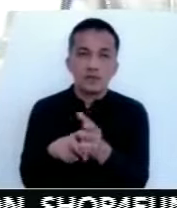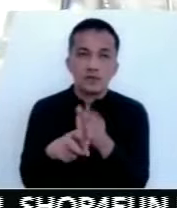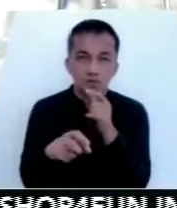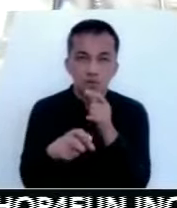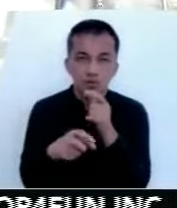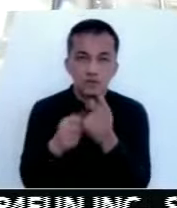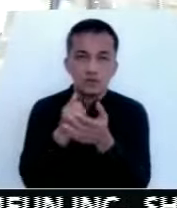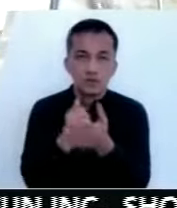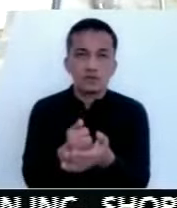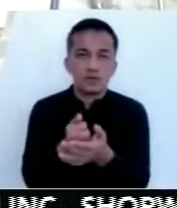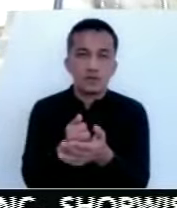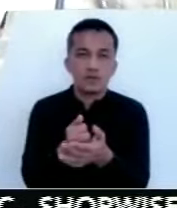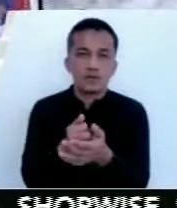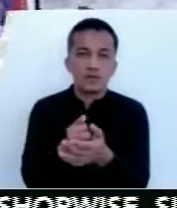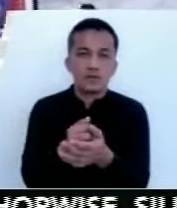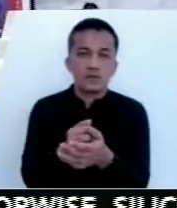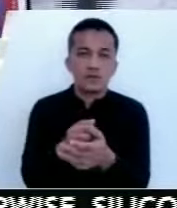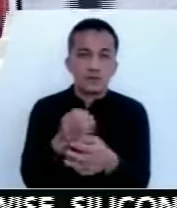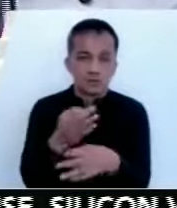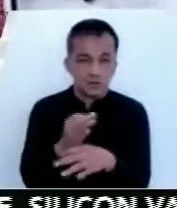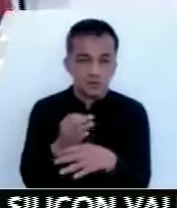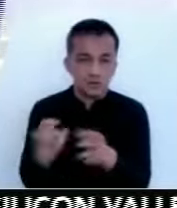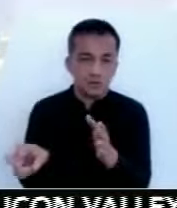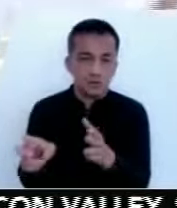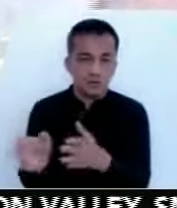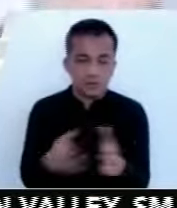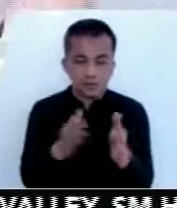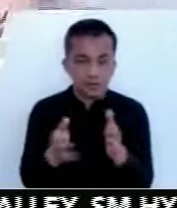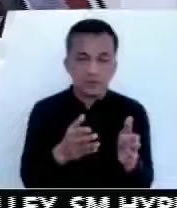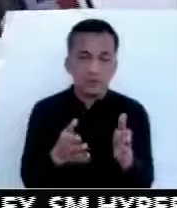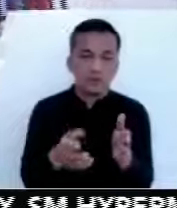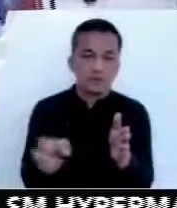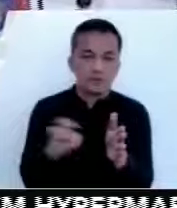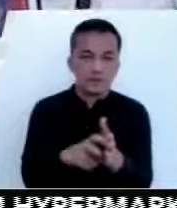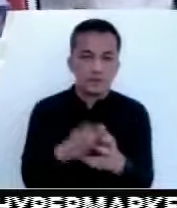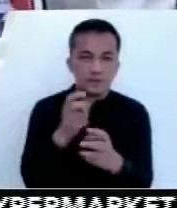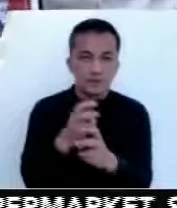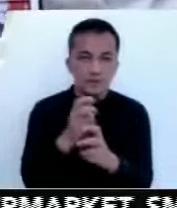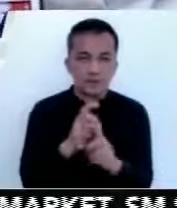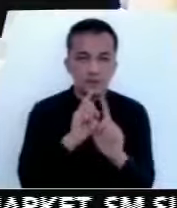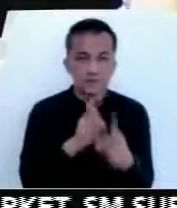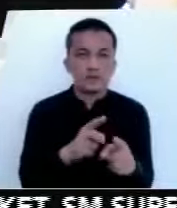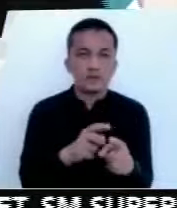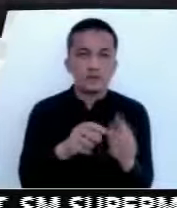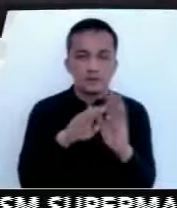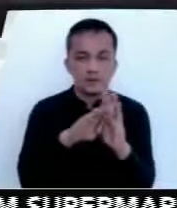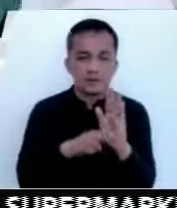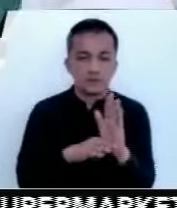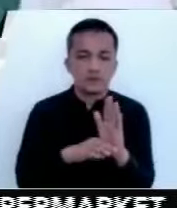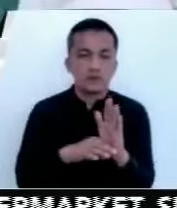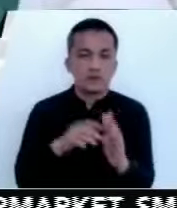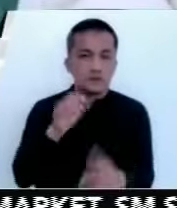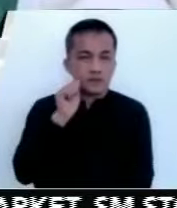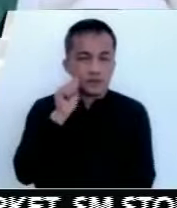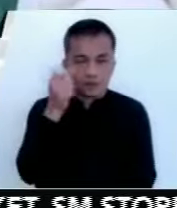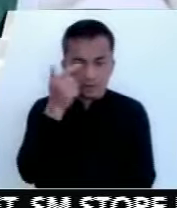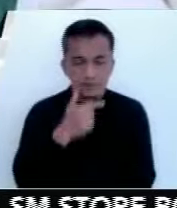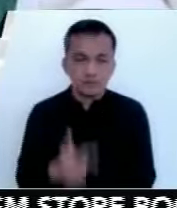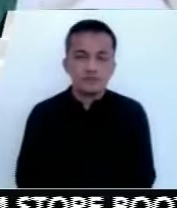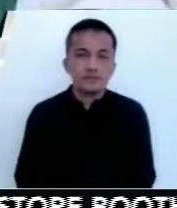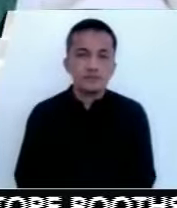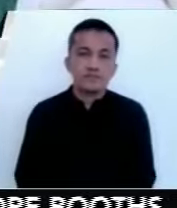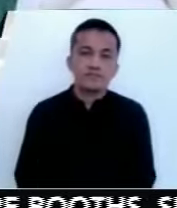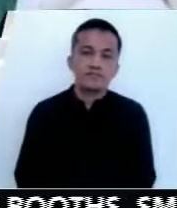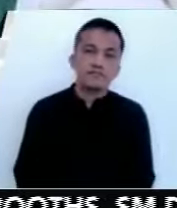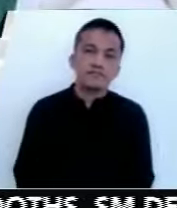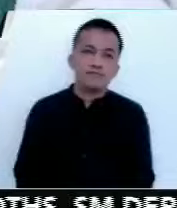sa kanya para ayusin ang pagsakay niya rito pahirapan sa pagbigay ng detalye si guo Madam Madam ch